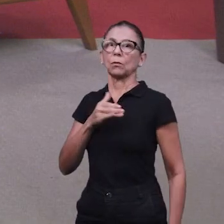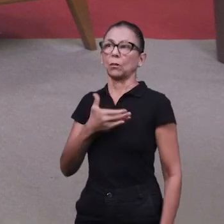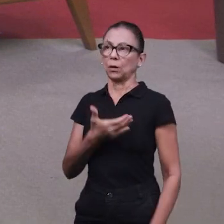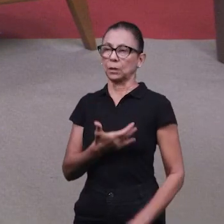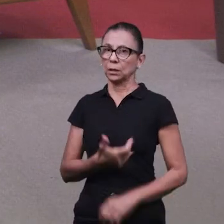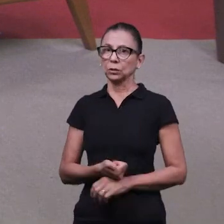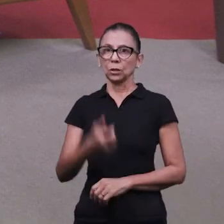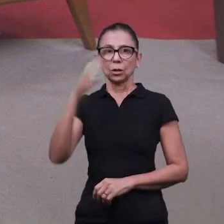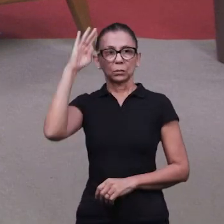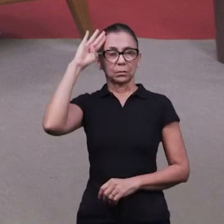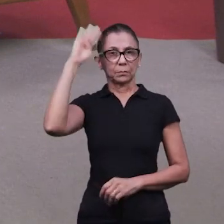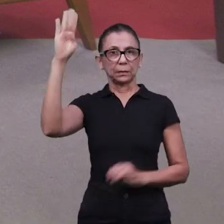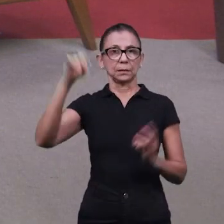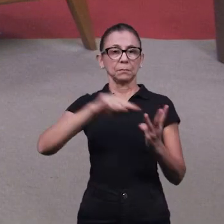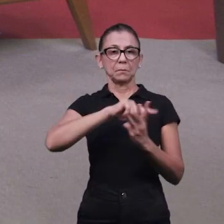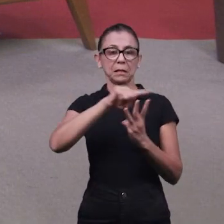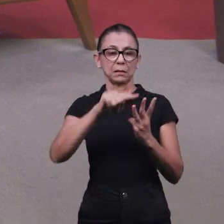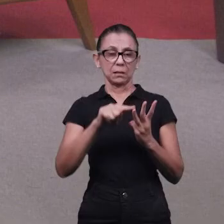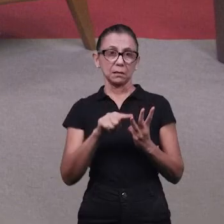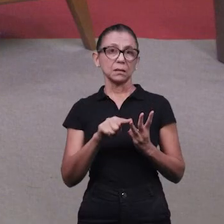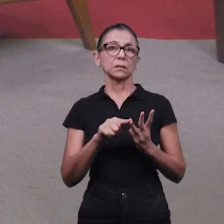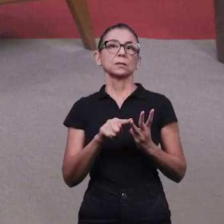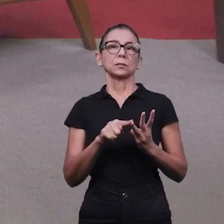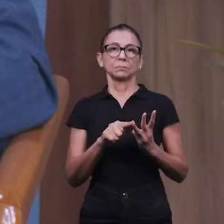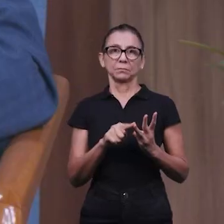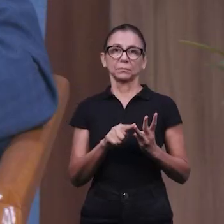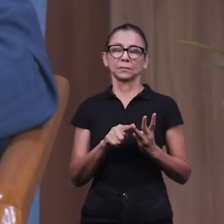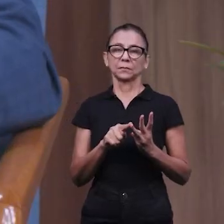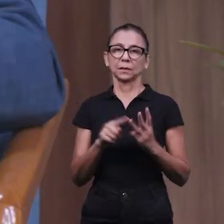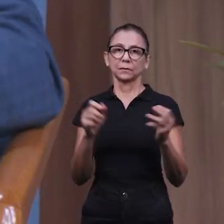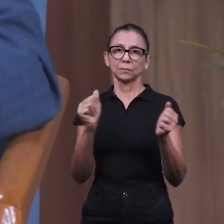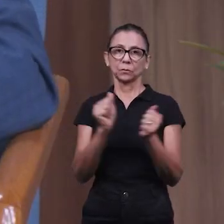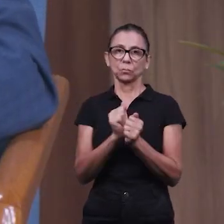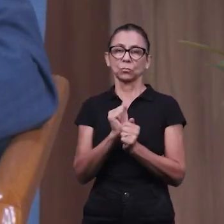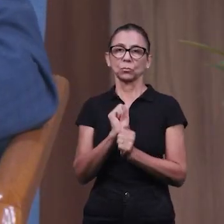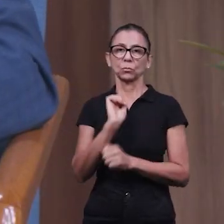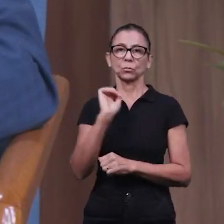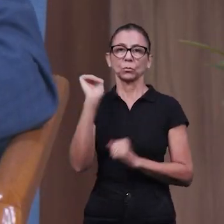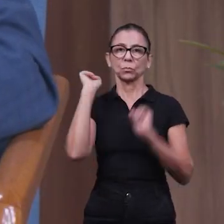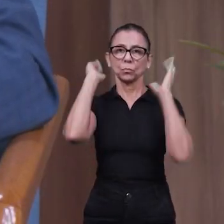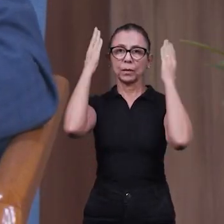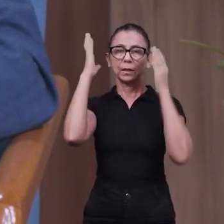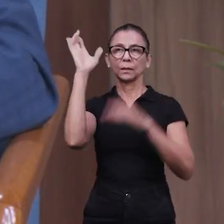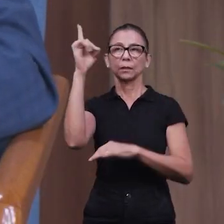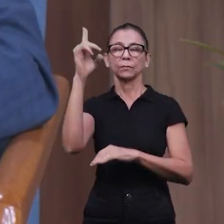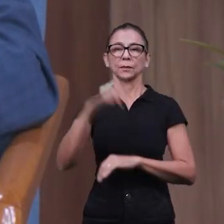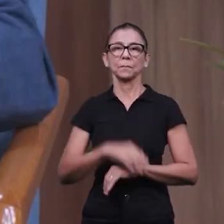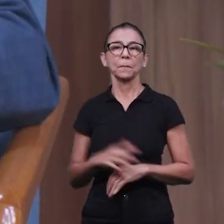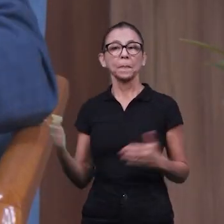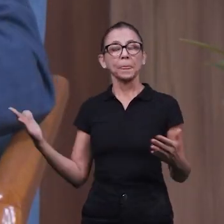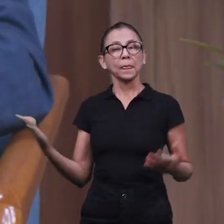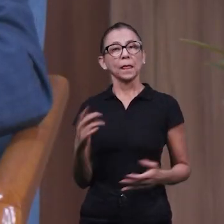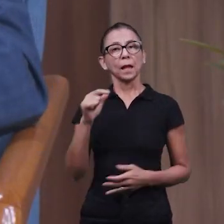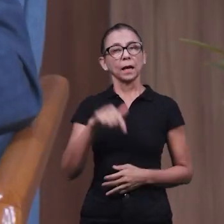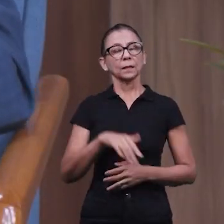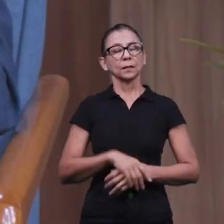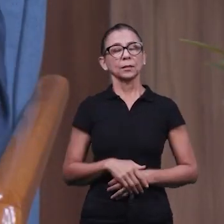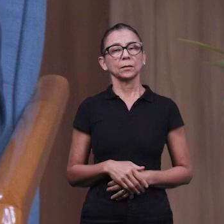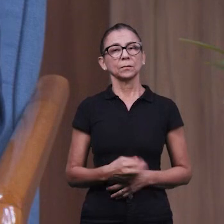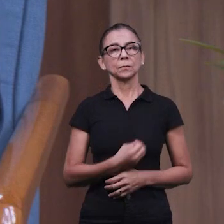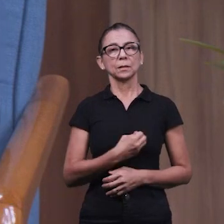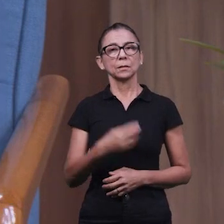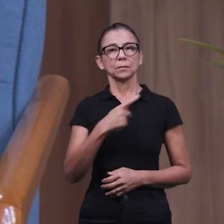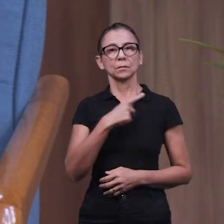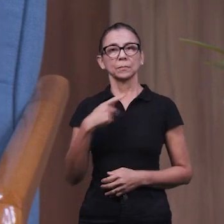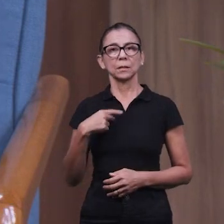leur prouesse et les a identifiés comme étant les principaux vaillants du grand roi David. Dans la promotion d'aujourd'hui, dans le